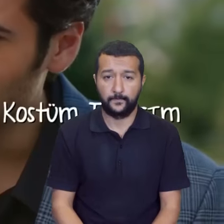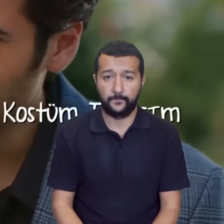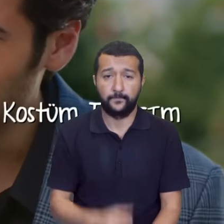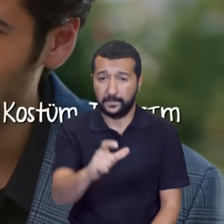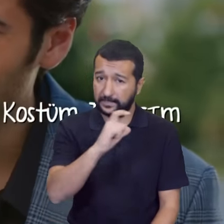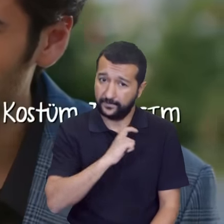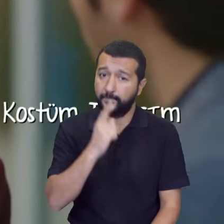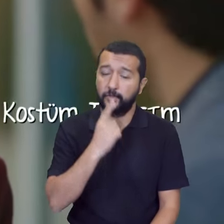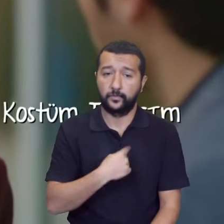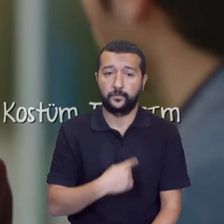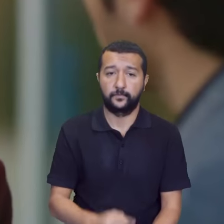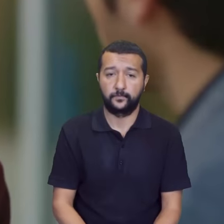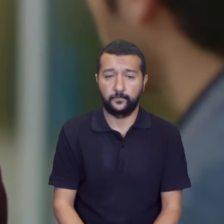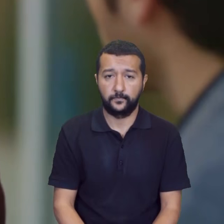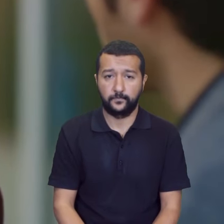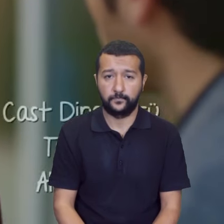Cevap versene.